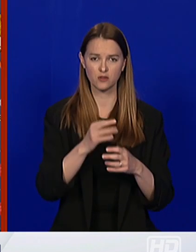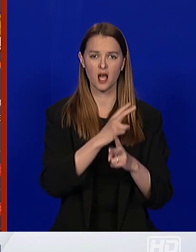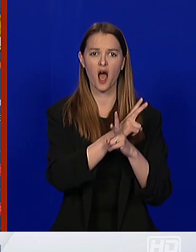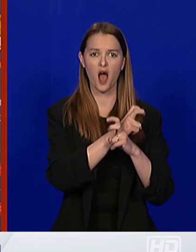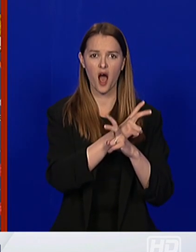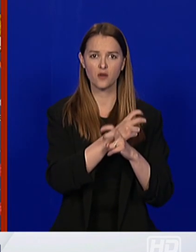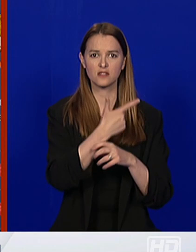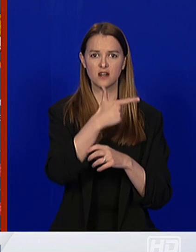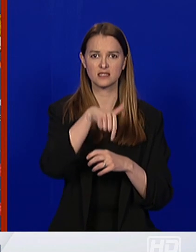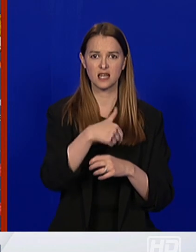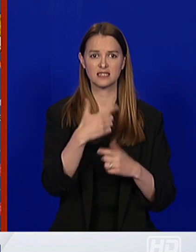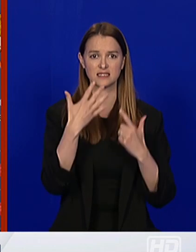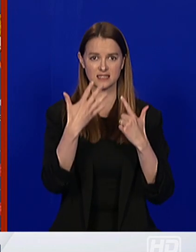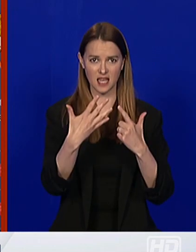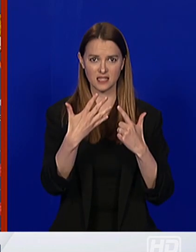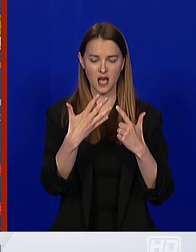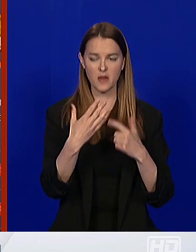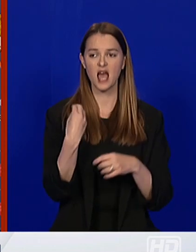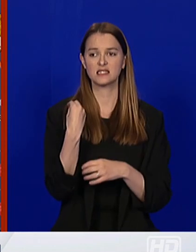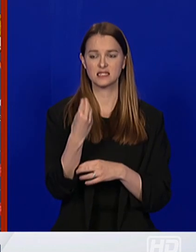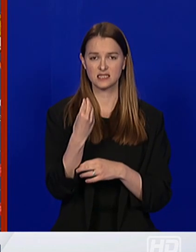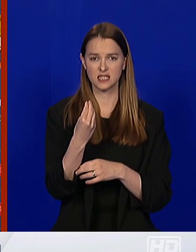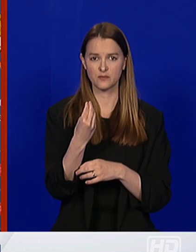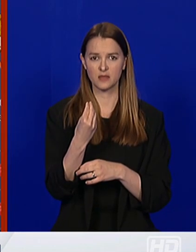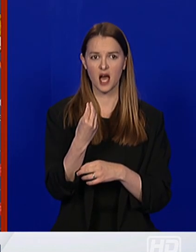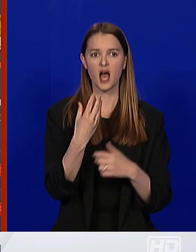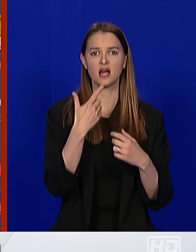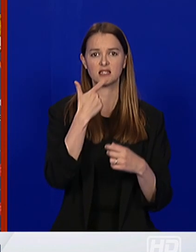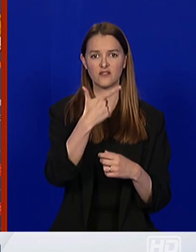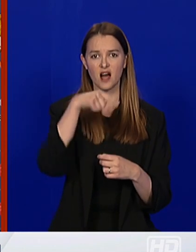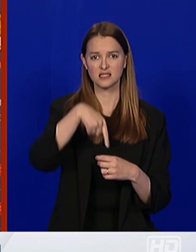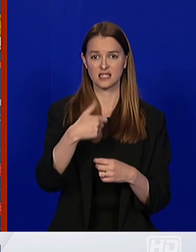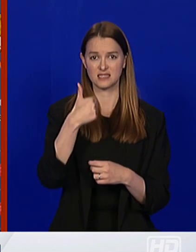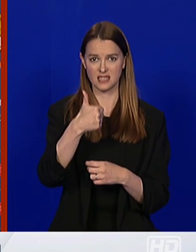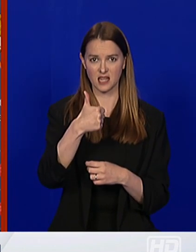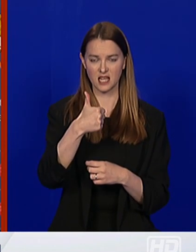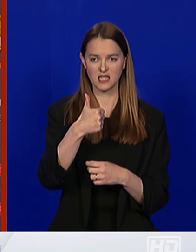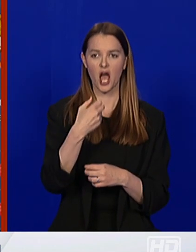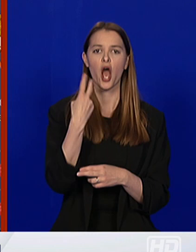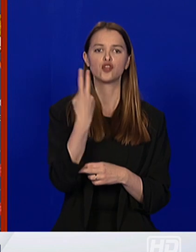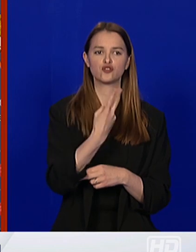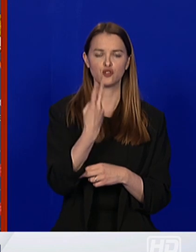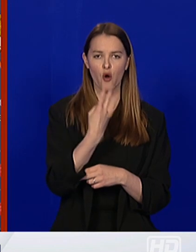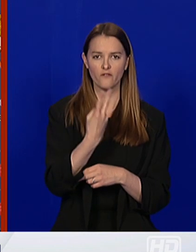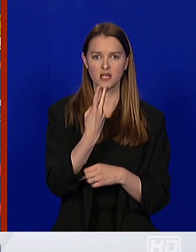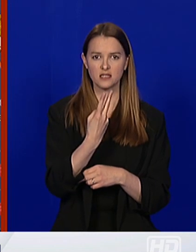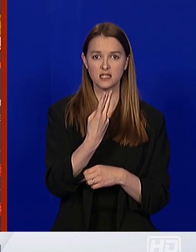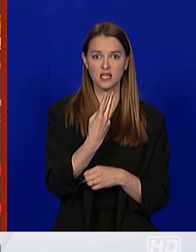od 2,7%, Srbija postotak od 2,1%, Slovenija postotak